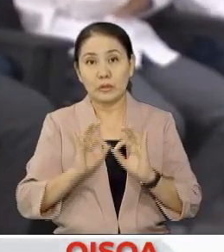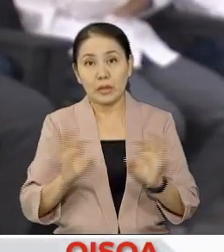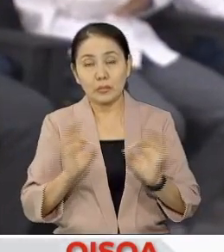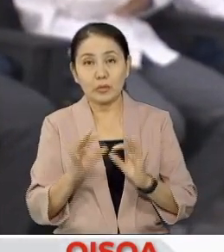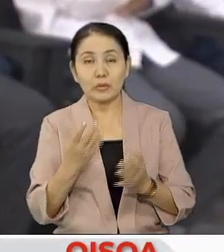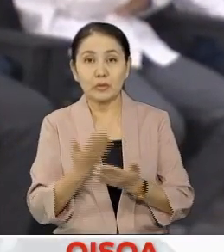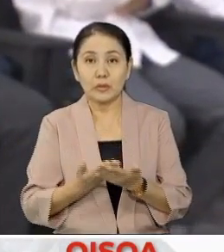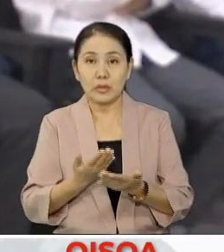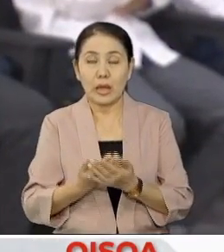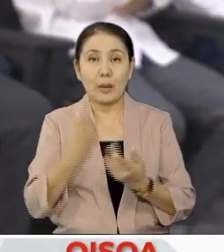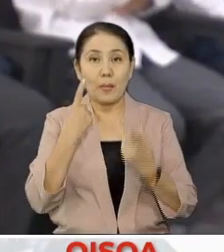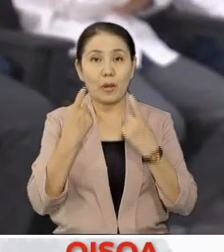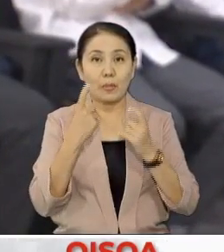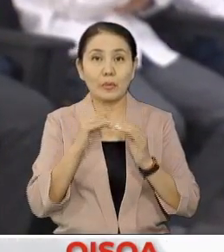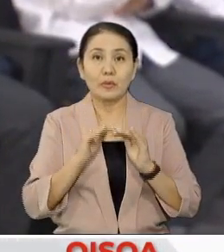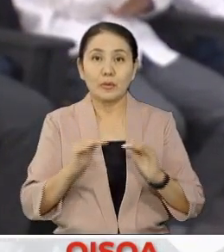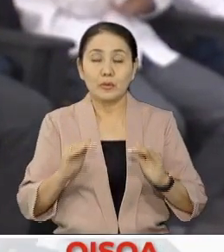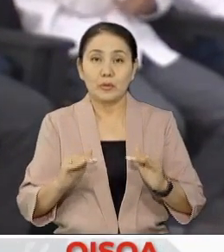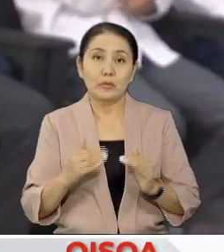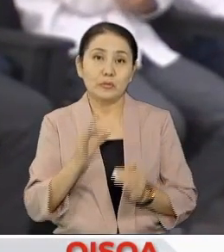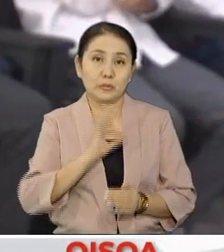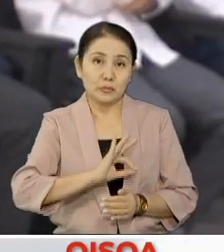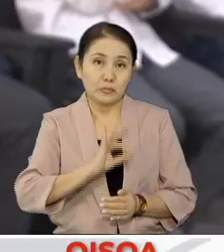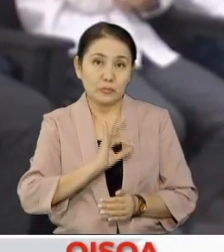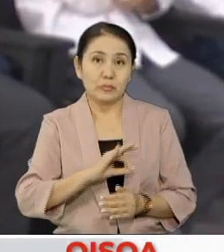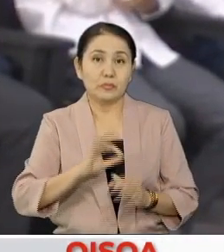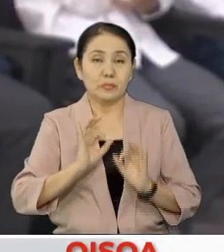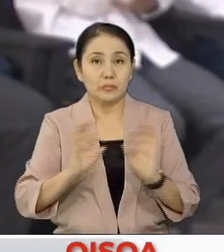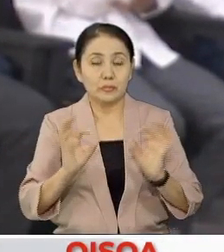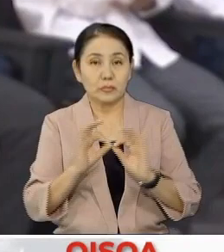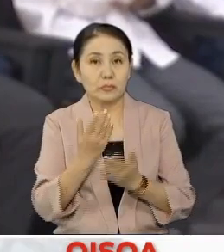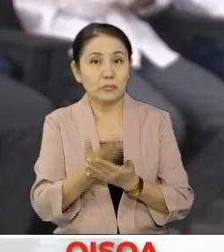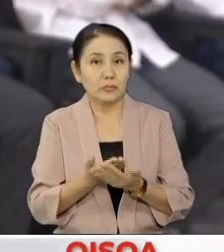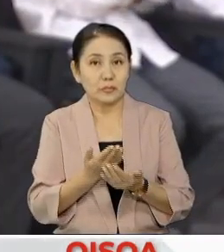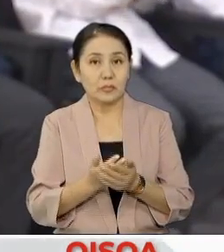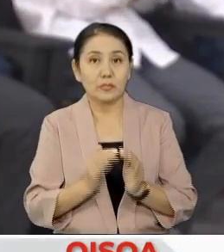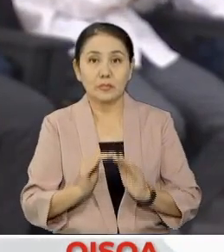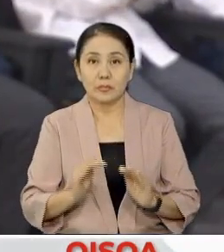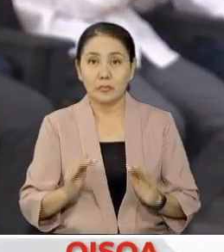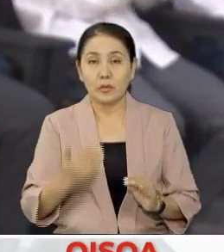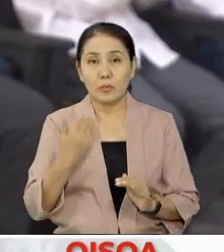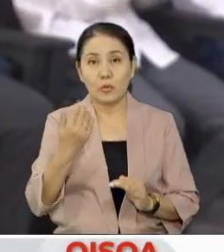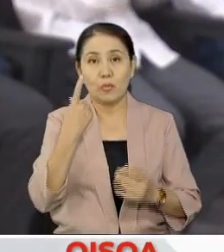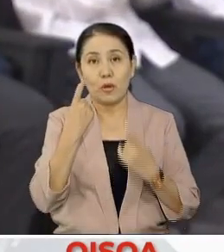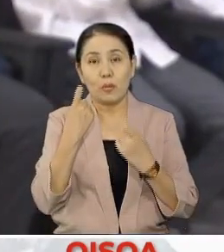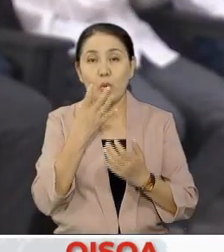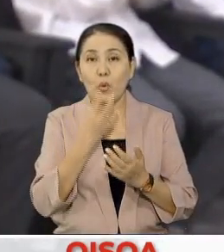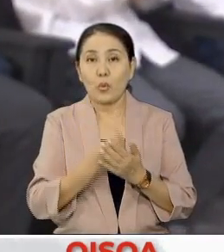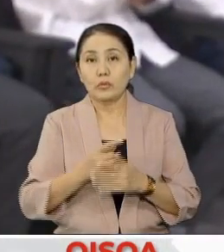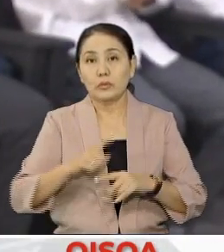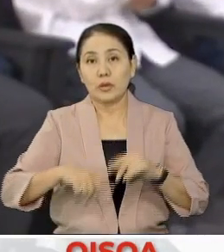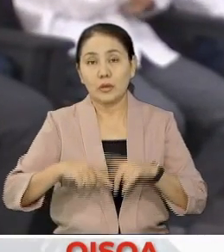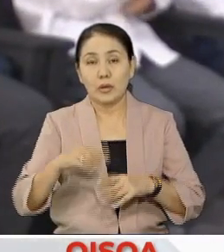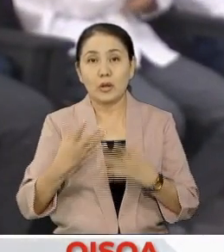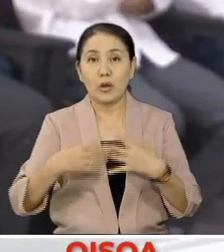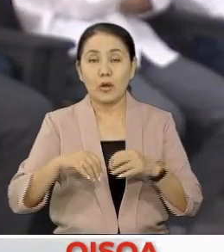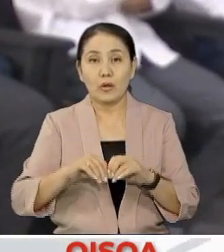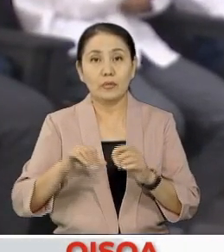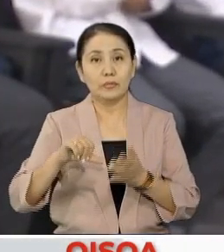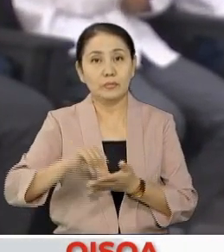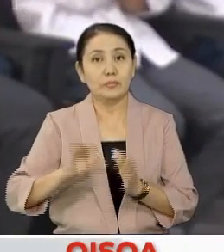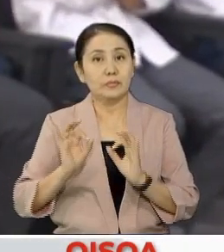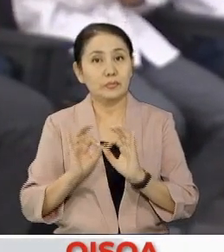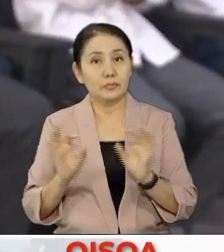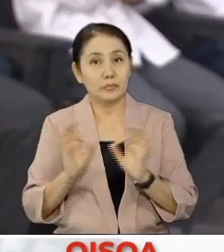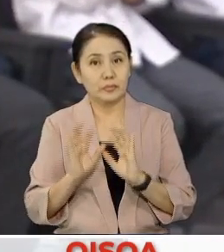bir ma'lumot o'quvchilarimiz uchun albatta foydali bo'ladi va o'quvchilar bu ma'lumotlarni o'z yaqinlariga, oila a'zolariga